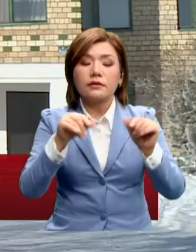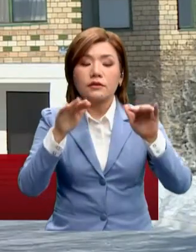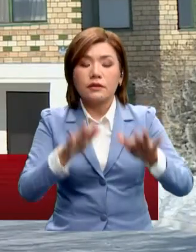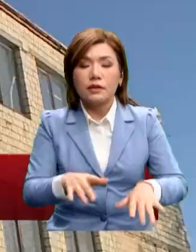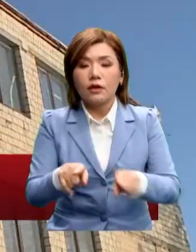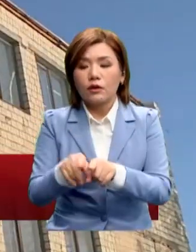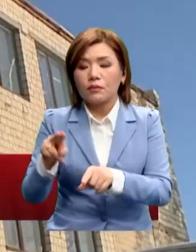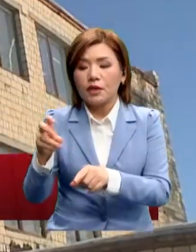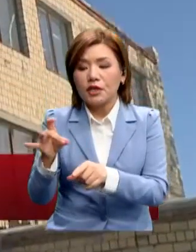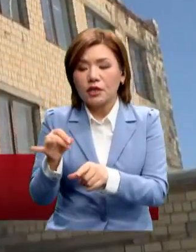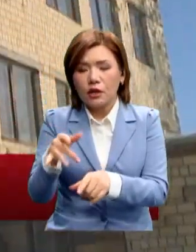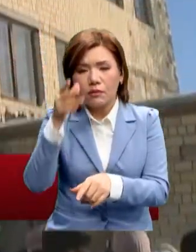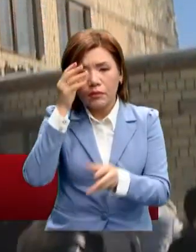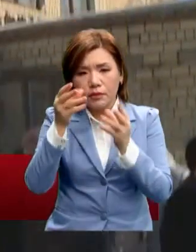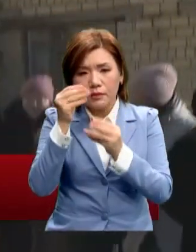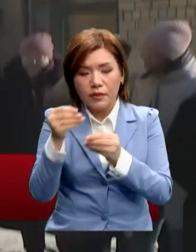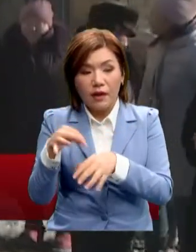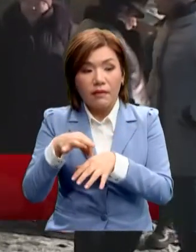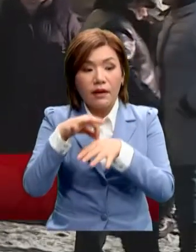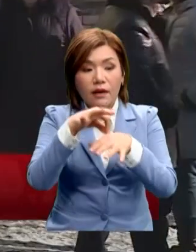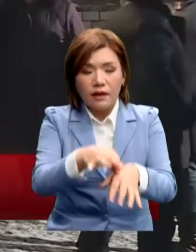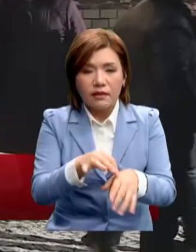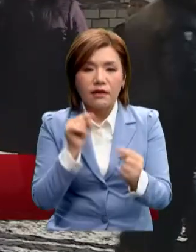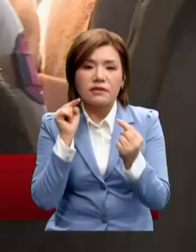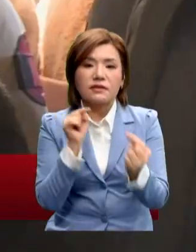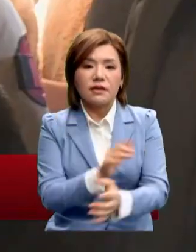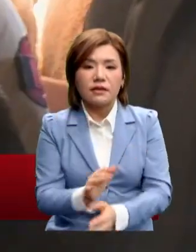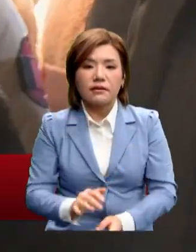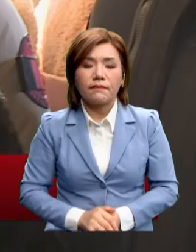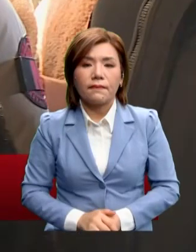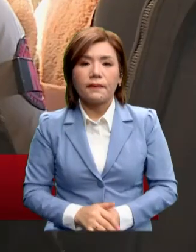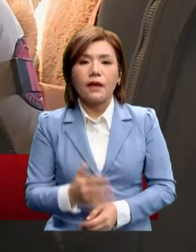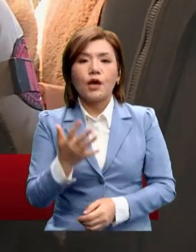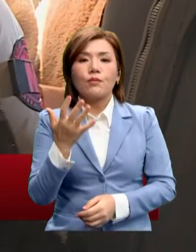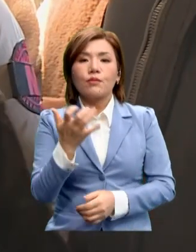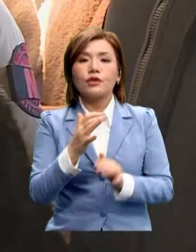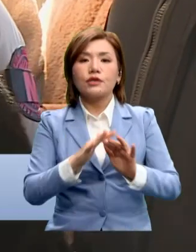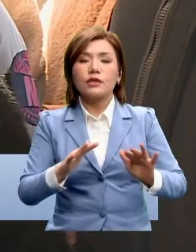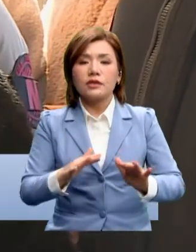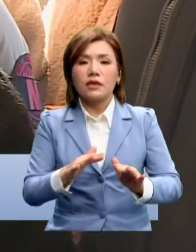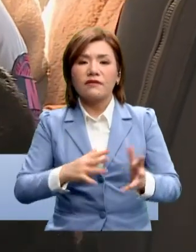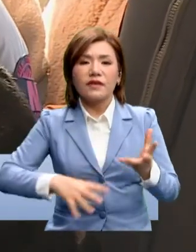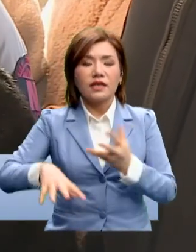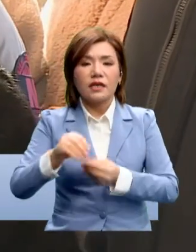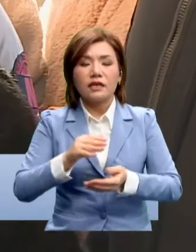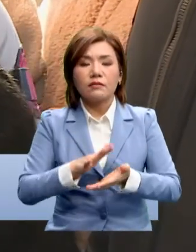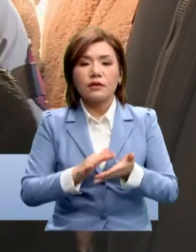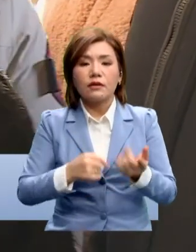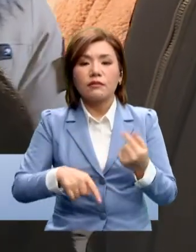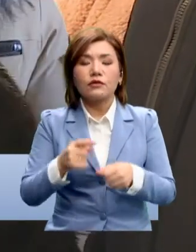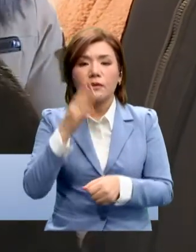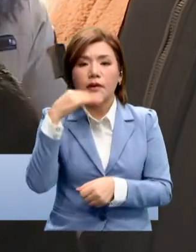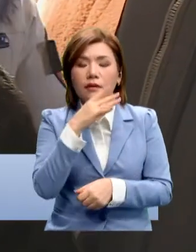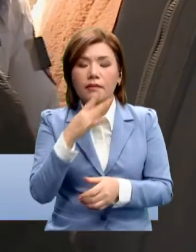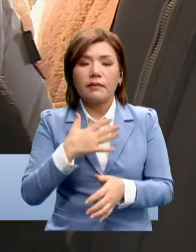пешке қатысты балаларын білім ордасына жіберуге қарсы. 500 бала қырылатын болса кім? Қандай неде боламыз біз